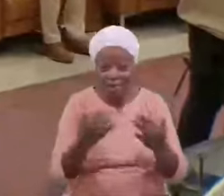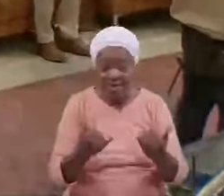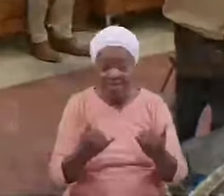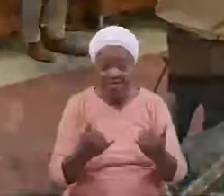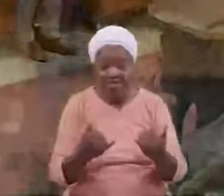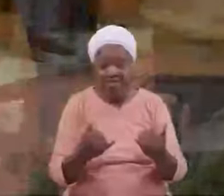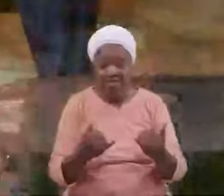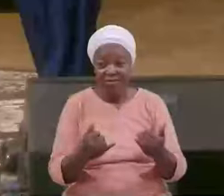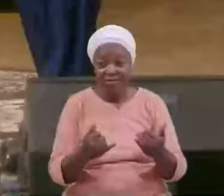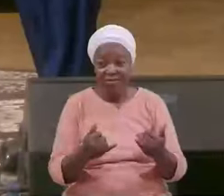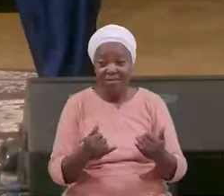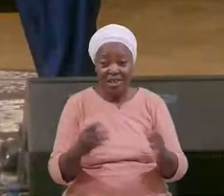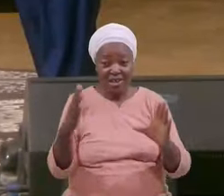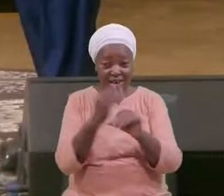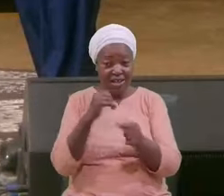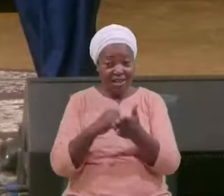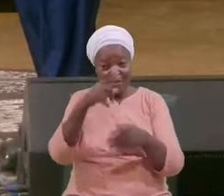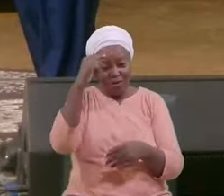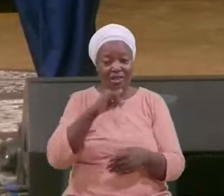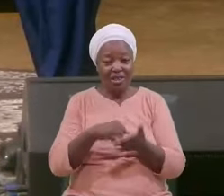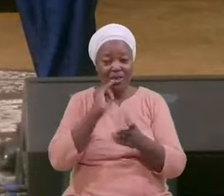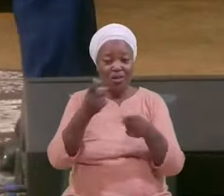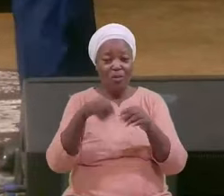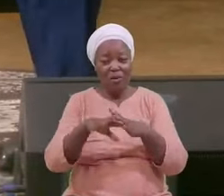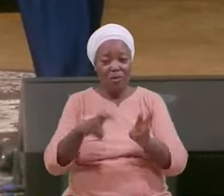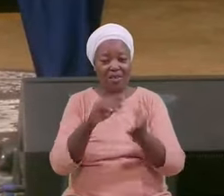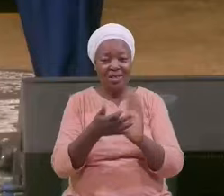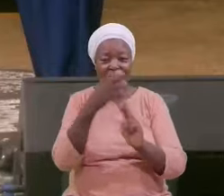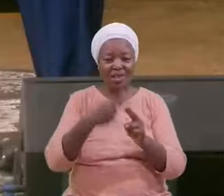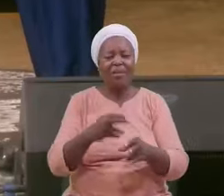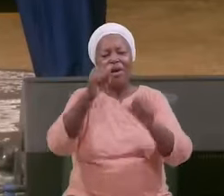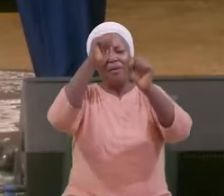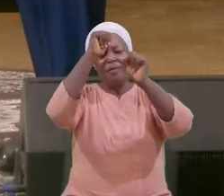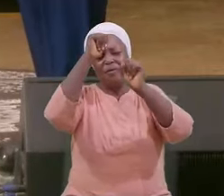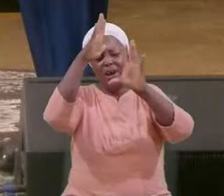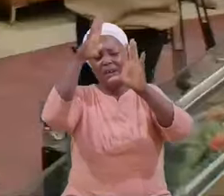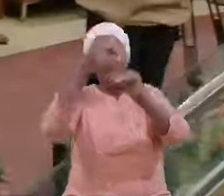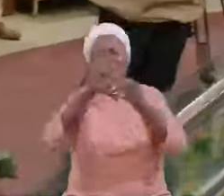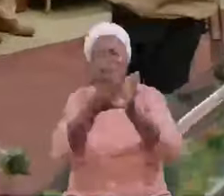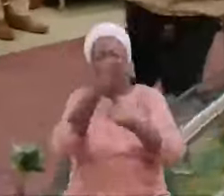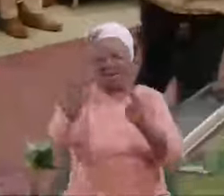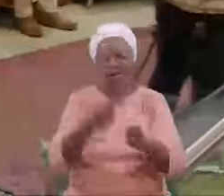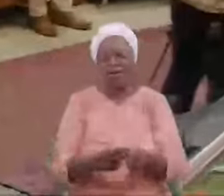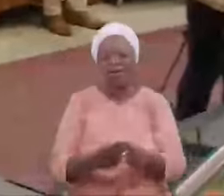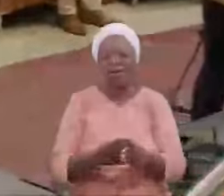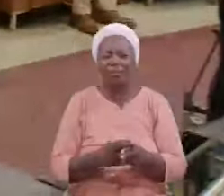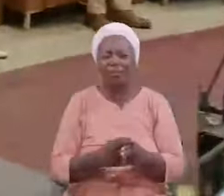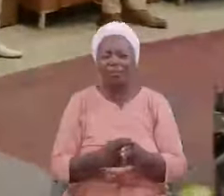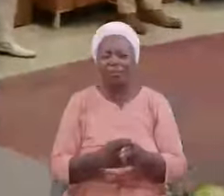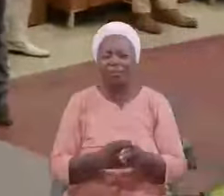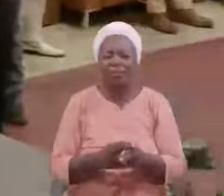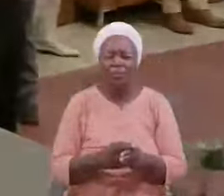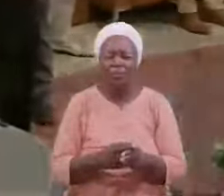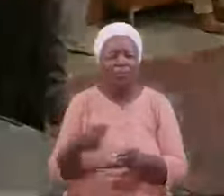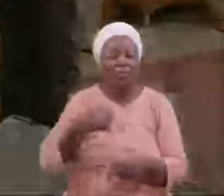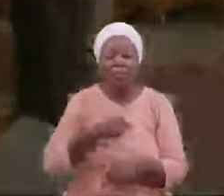Attrapez cela parce que cela va venir. Père, au nom de Jésus, nous savons